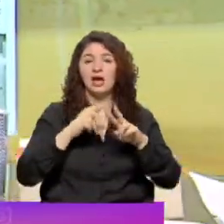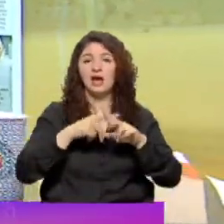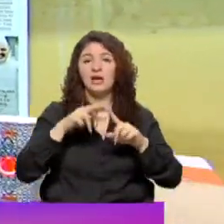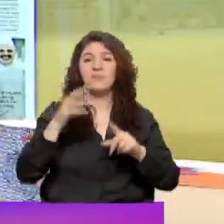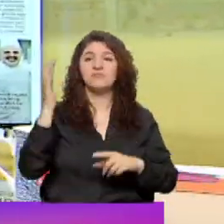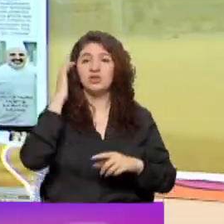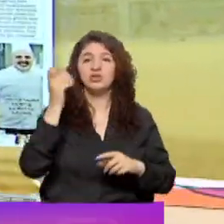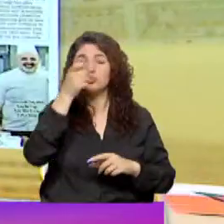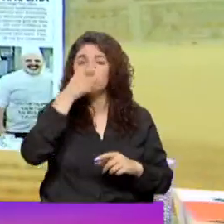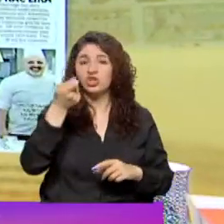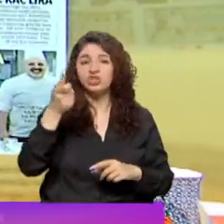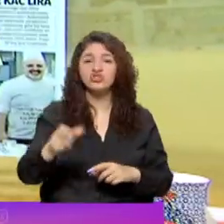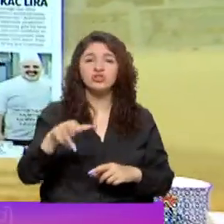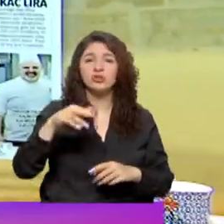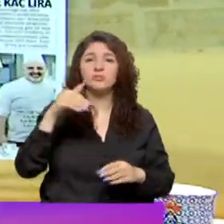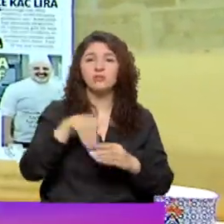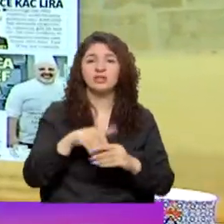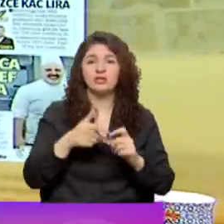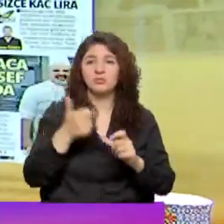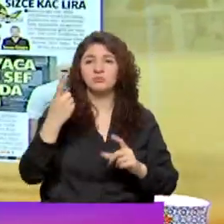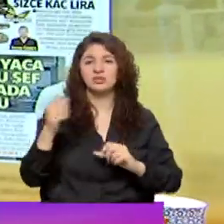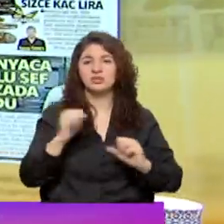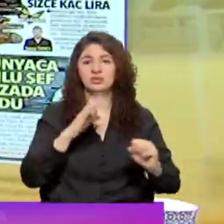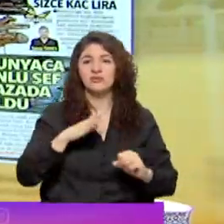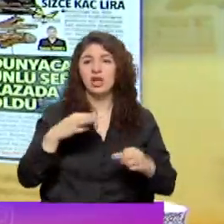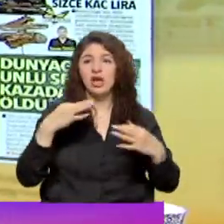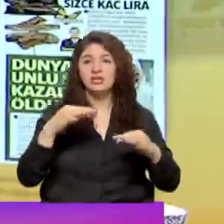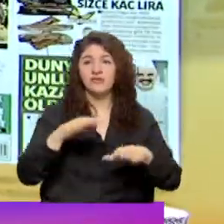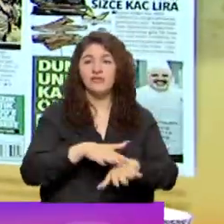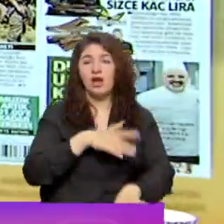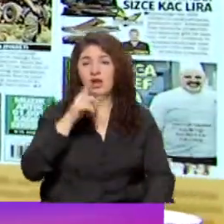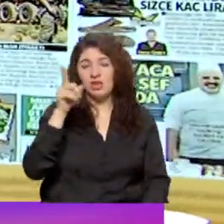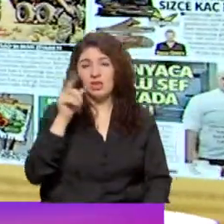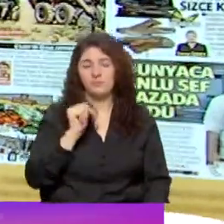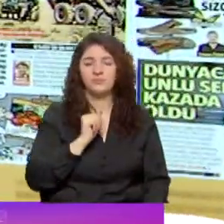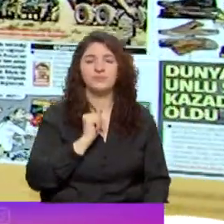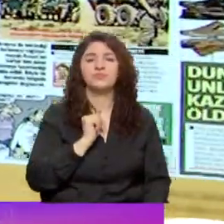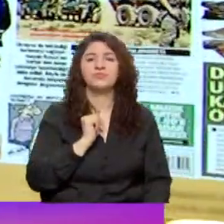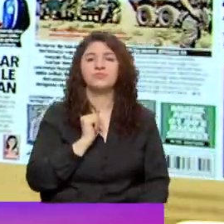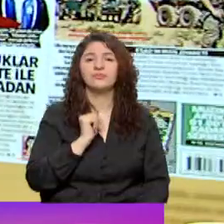Türkiye İşçi Partisi genel başkanı Bu bir tepki gösteriyor Eskişehir Valiliğine